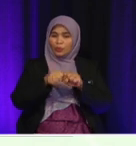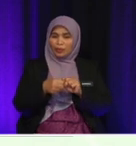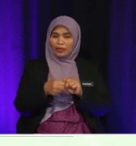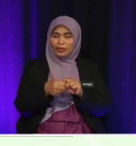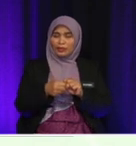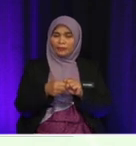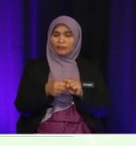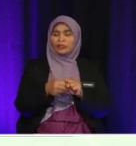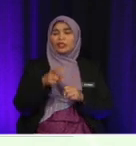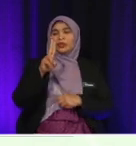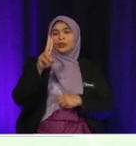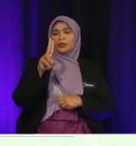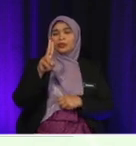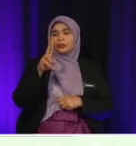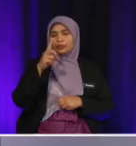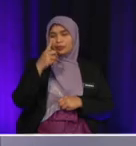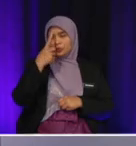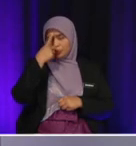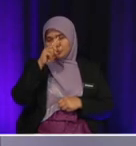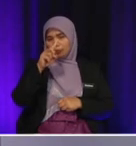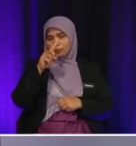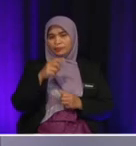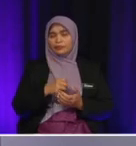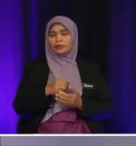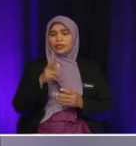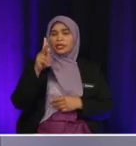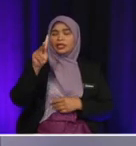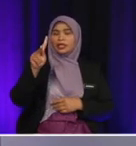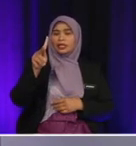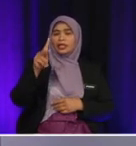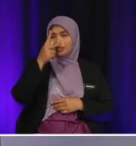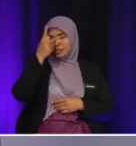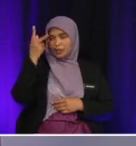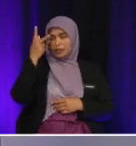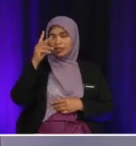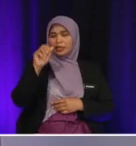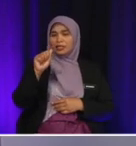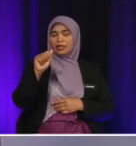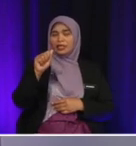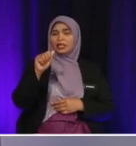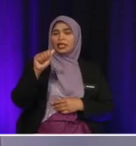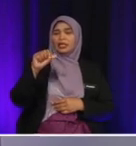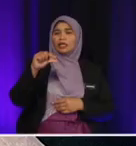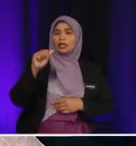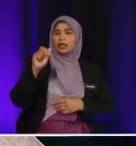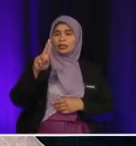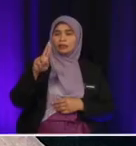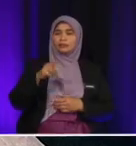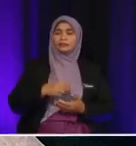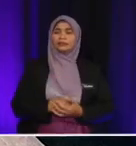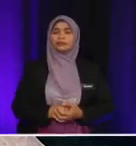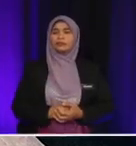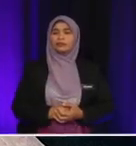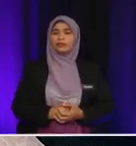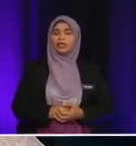supaya u untuk untuk k kerana a agar ya jadi jawapan